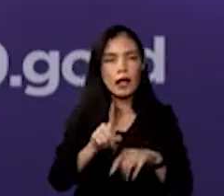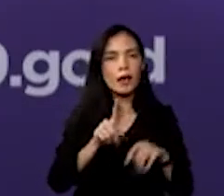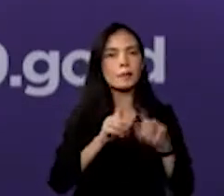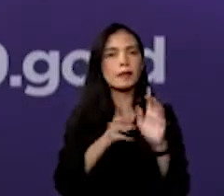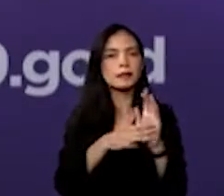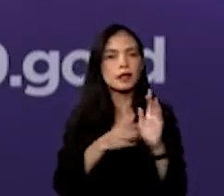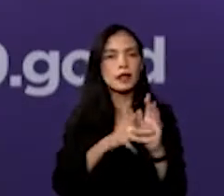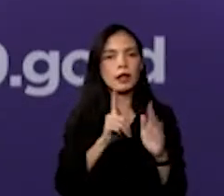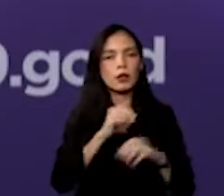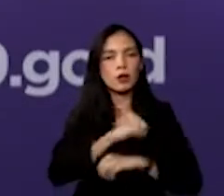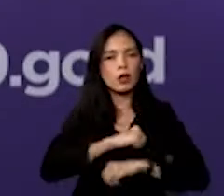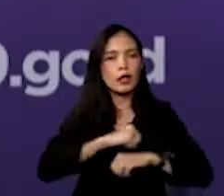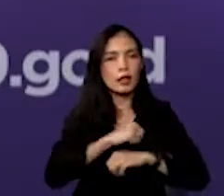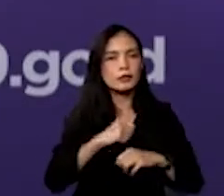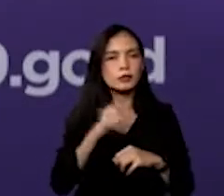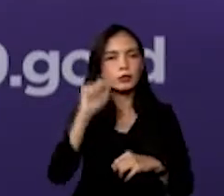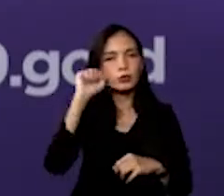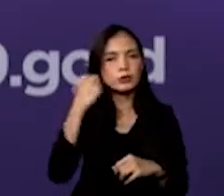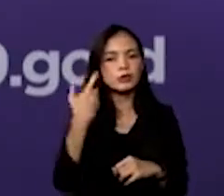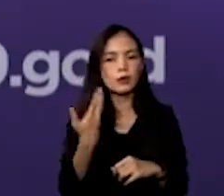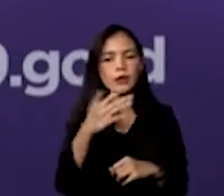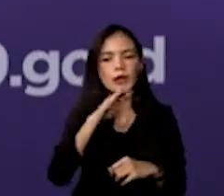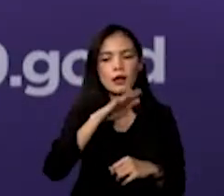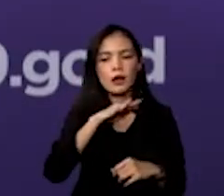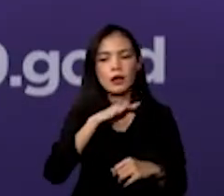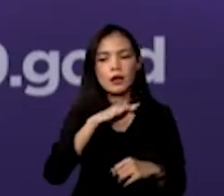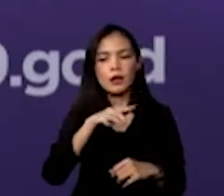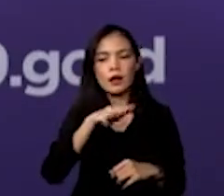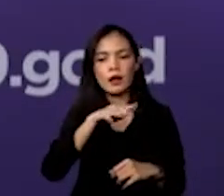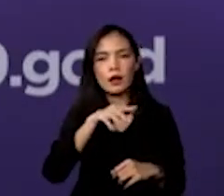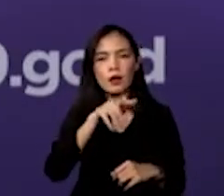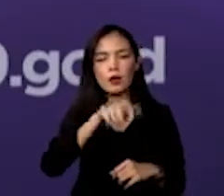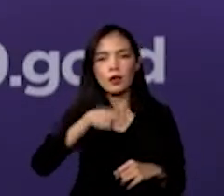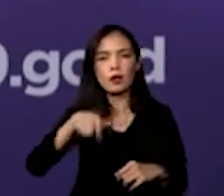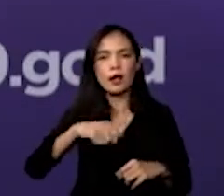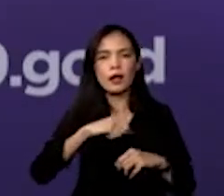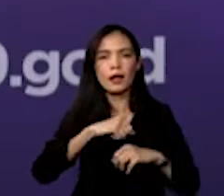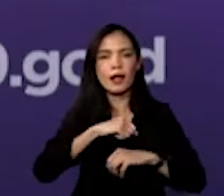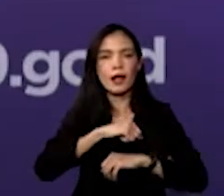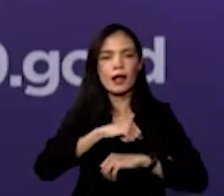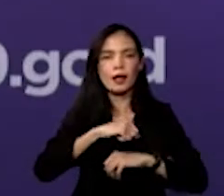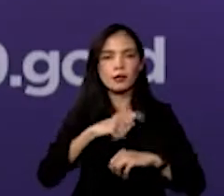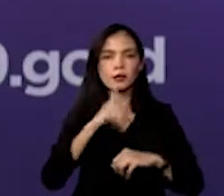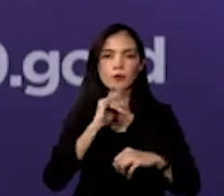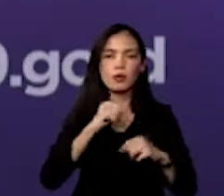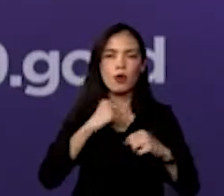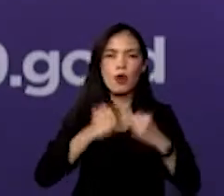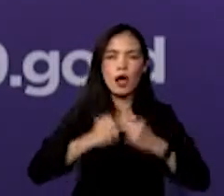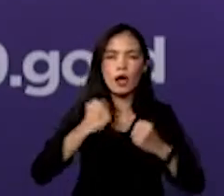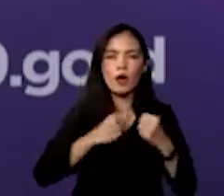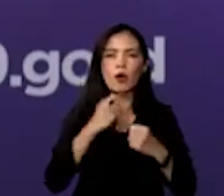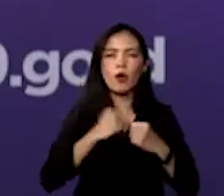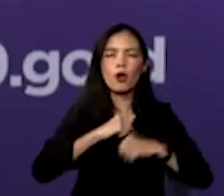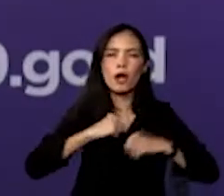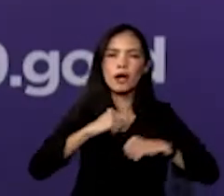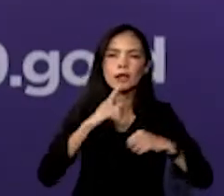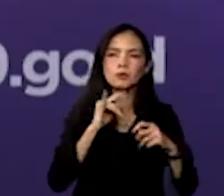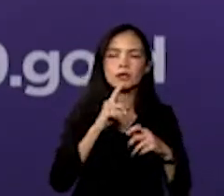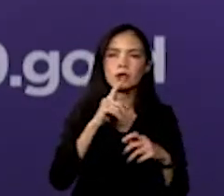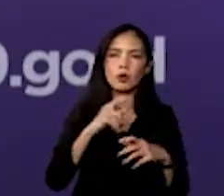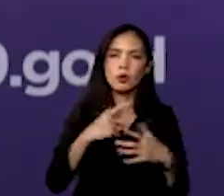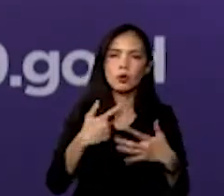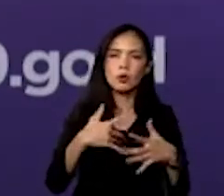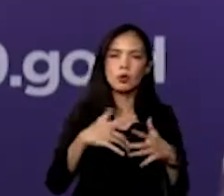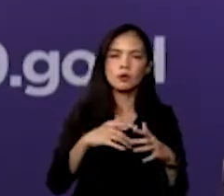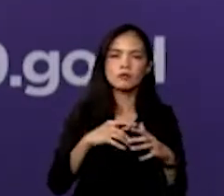olahragawan ini bagi mereka yang melakukan kegiatan olahraga intensitas tinggi ini masalah bermasalah Seperti